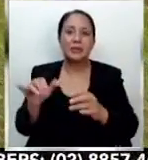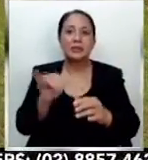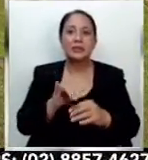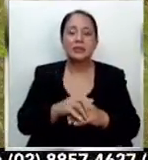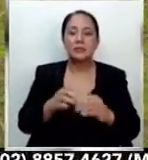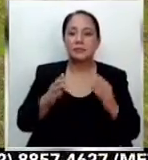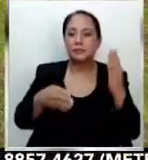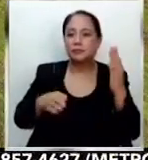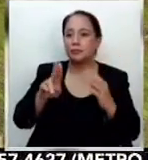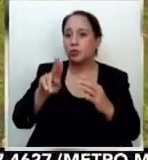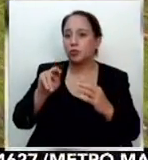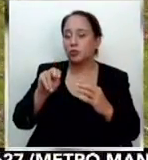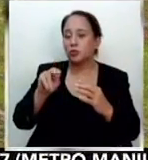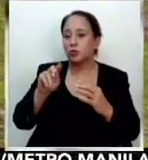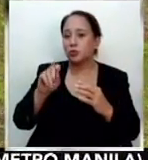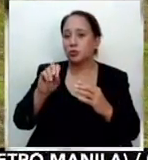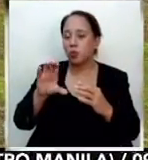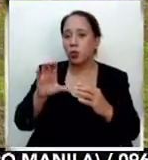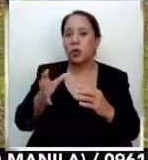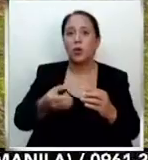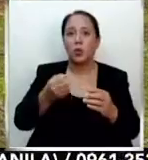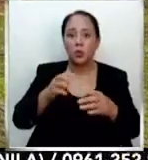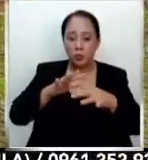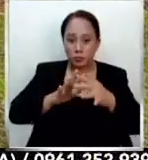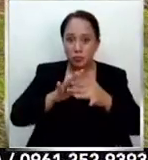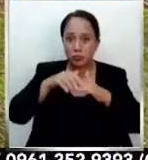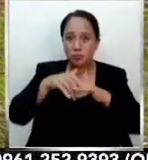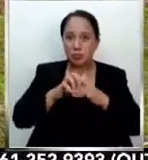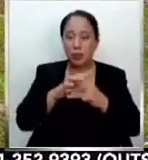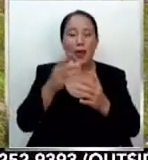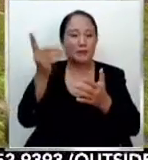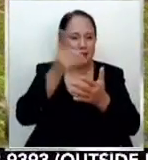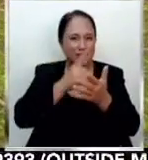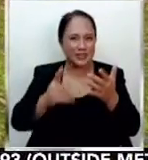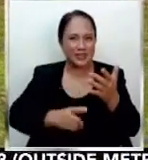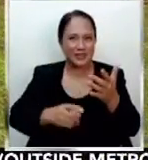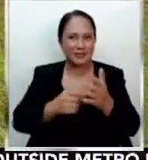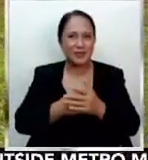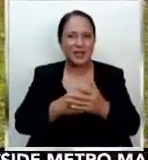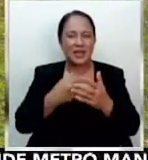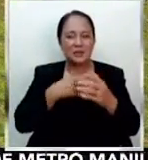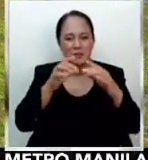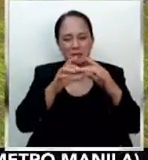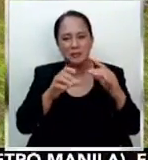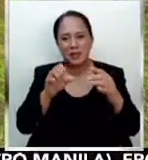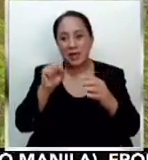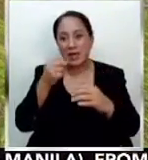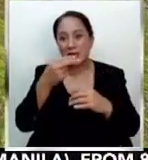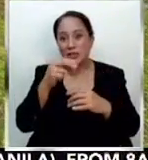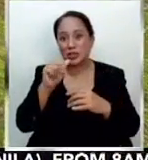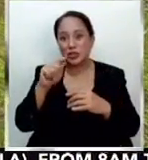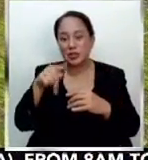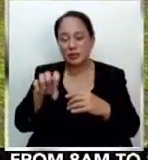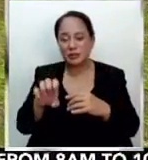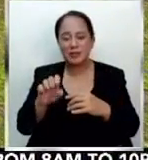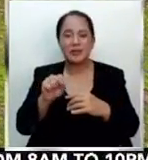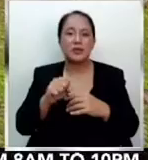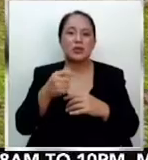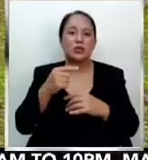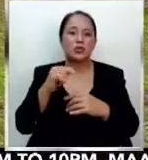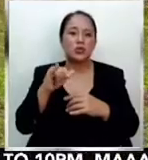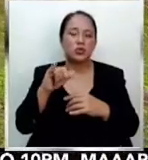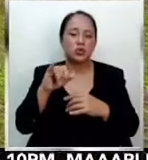taga-buntok, kung saan ang kanilang mga hinabing tela may disenyong geometric shapes na mga nakikita nila sa kanilang paligid, gaya ng